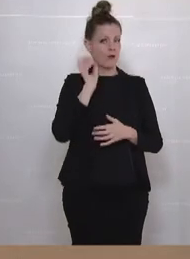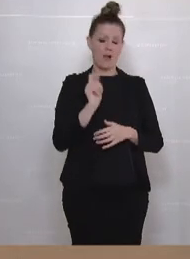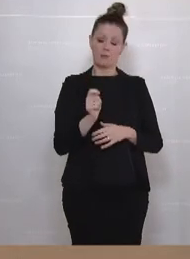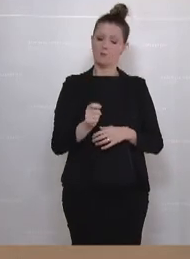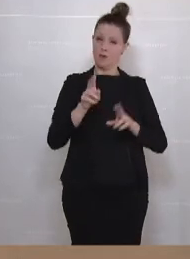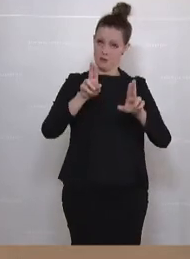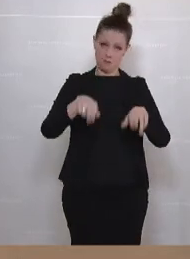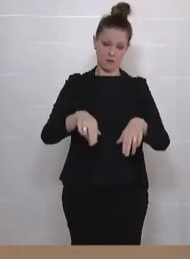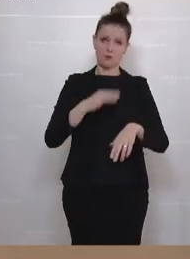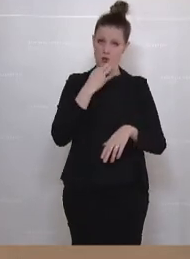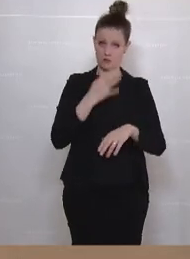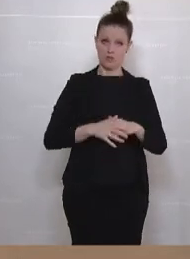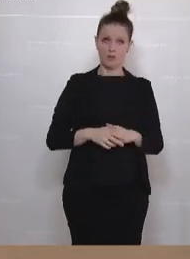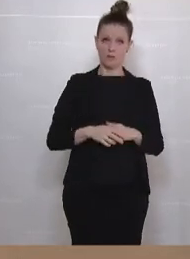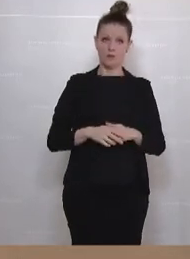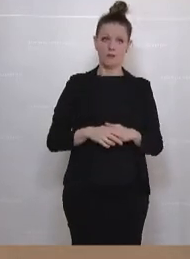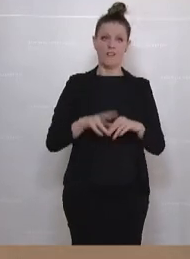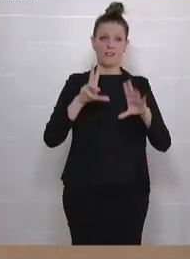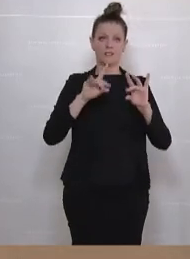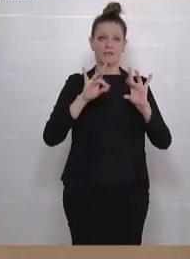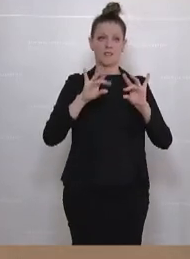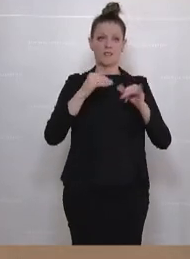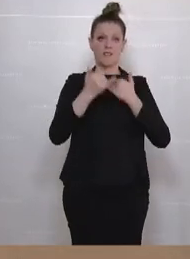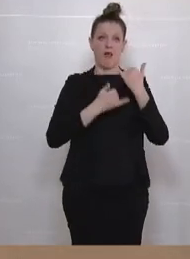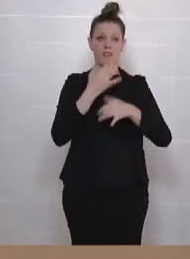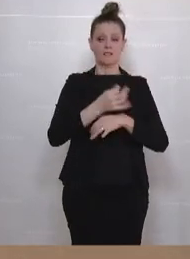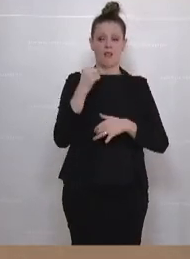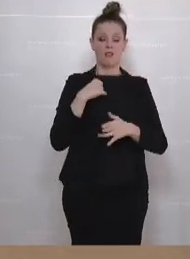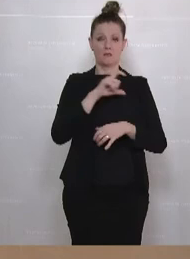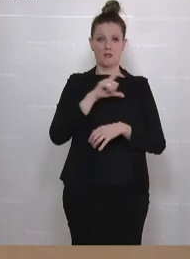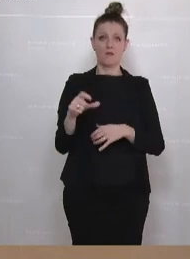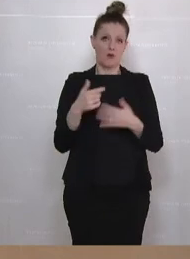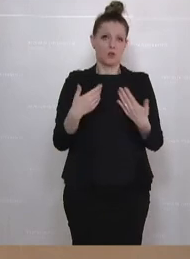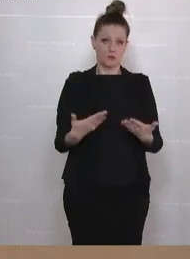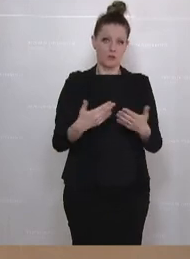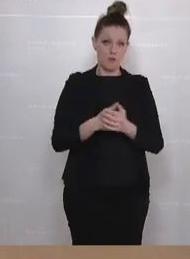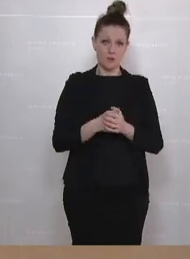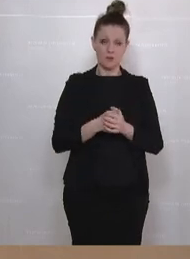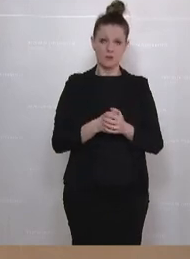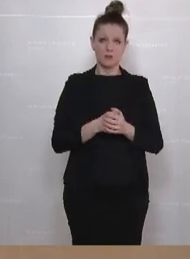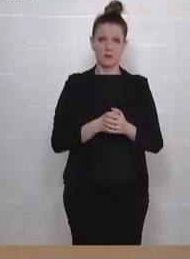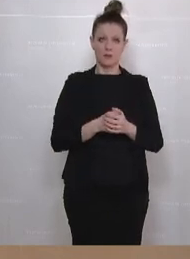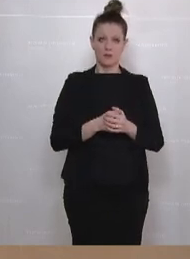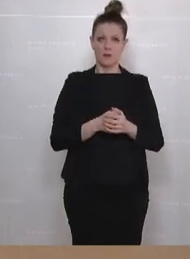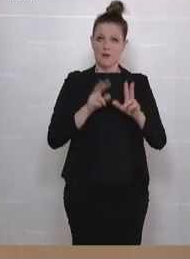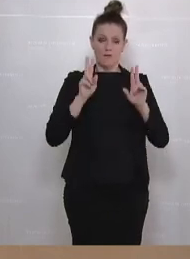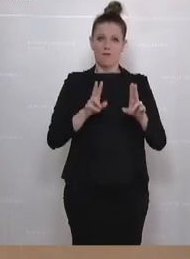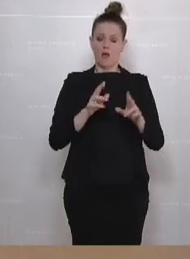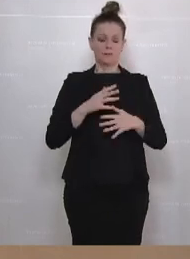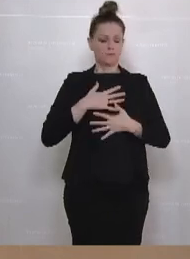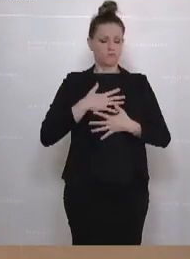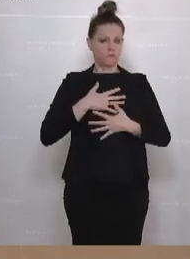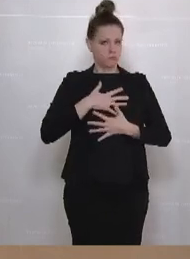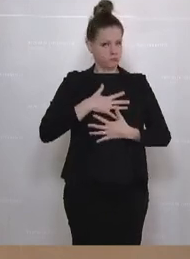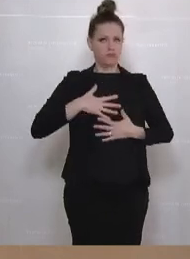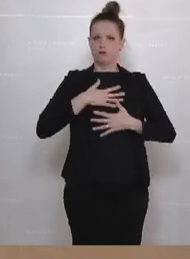recht. Den 10. Jahrestag, den wir letzte Woche begangen haben, war eigentlich eine bittere Erinnerung, dass